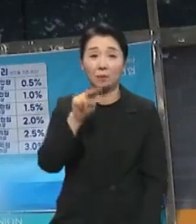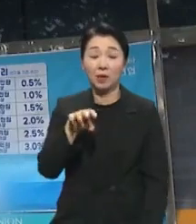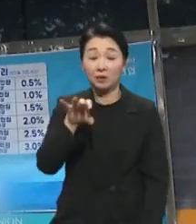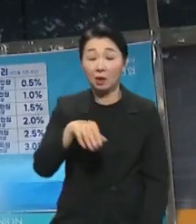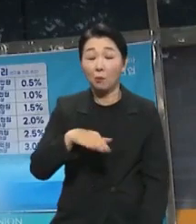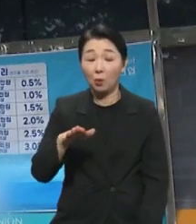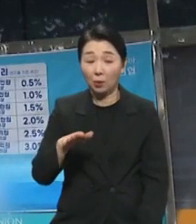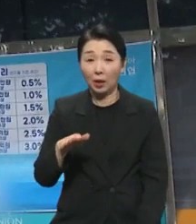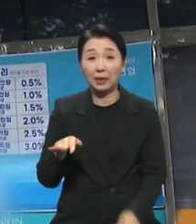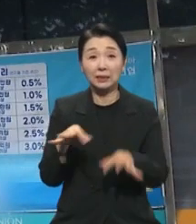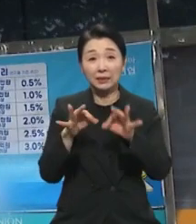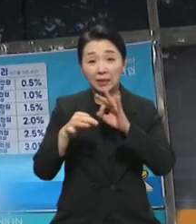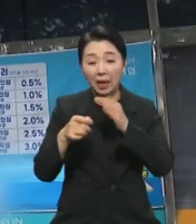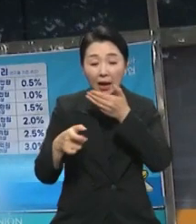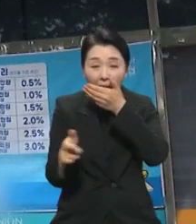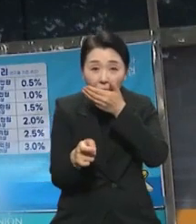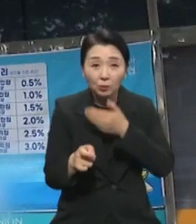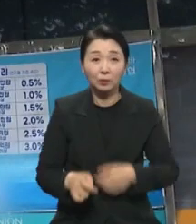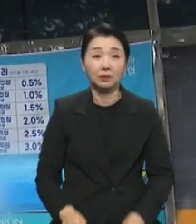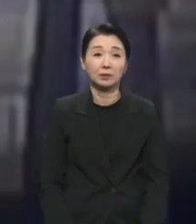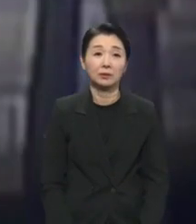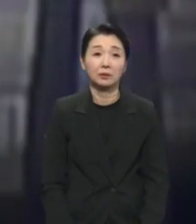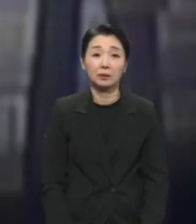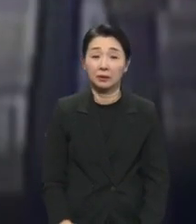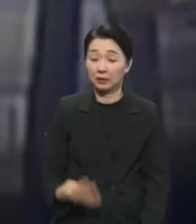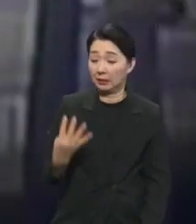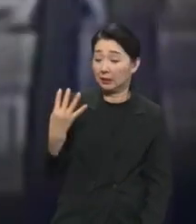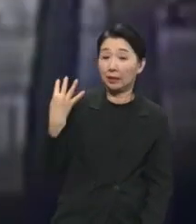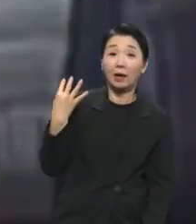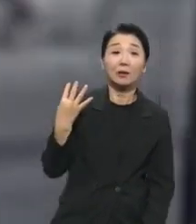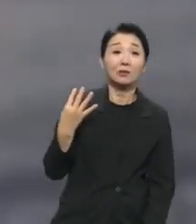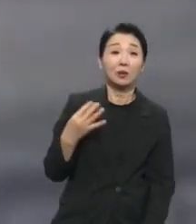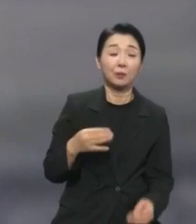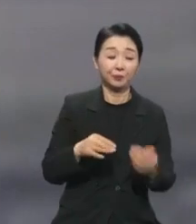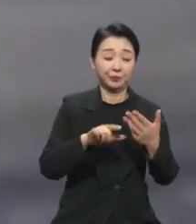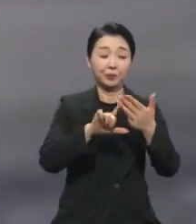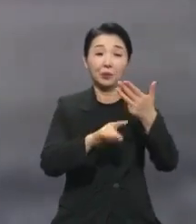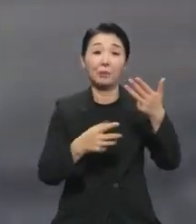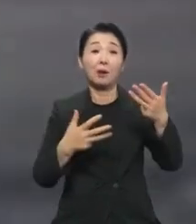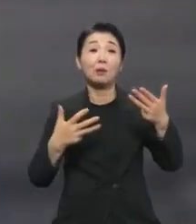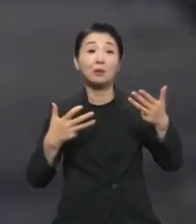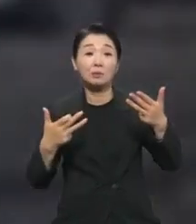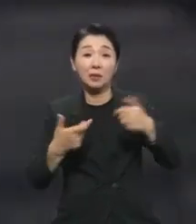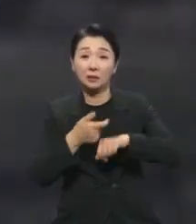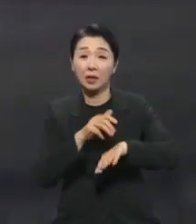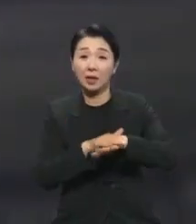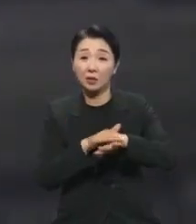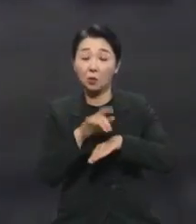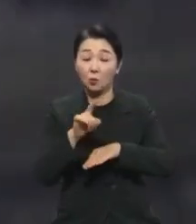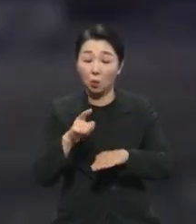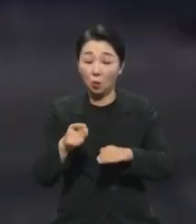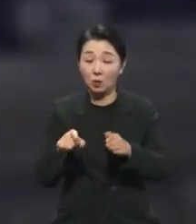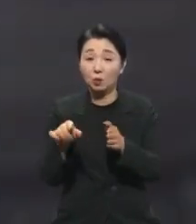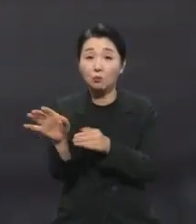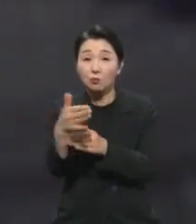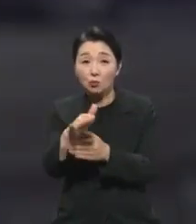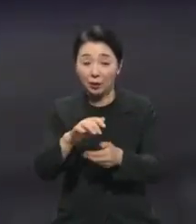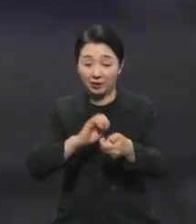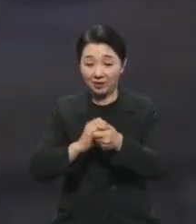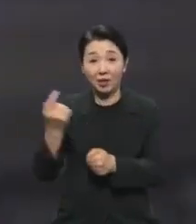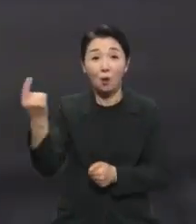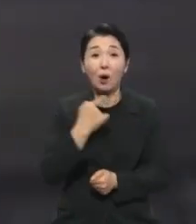베트남으로 간 은행 강도입니다. 나흘 전인 지난 18일 대전 관저동의 한 신협에 나타났던 은행 강도